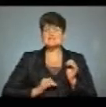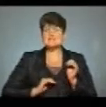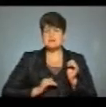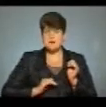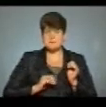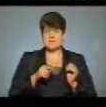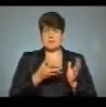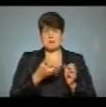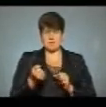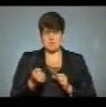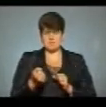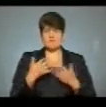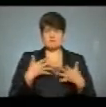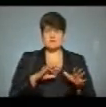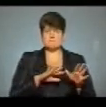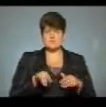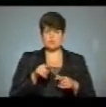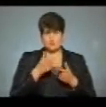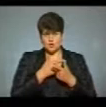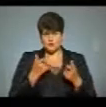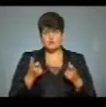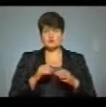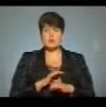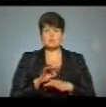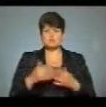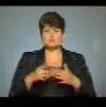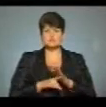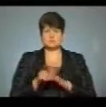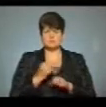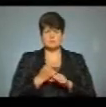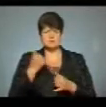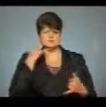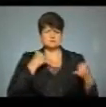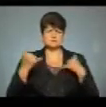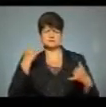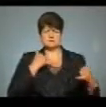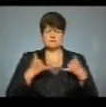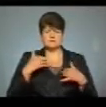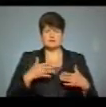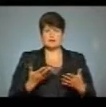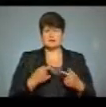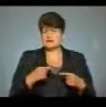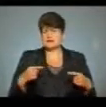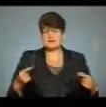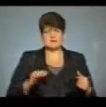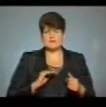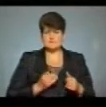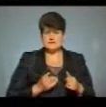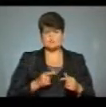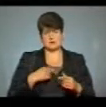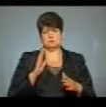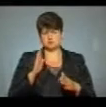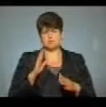на їх приймання. Вже після того, як ми оголосили, що у нас проект діє, до мене дуже багато є дзвінків, звернень інших різних фірм, і ми, звичайно,